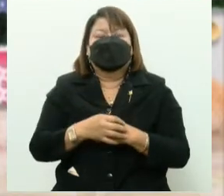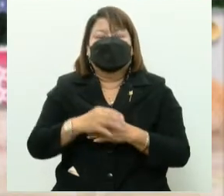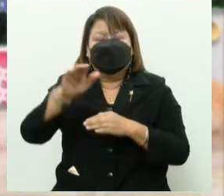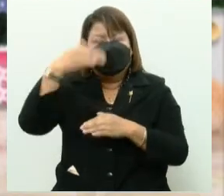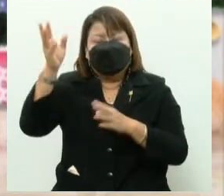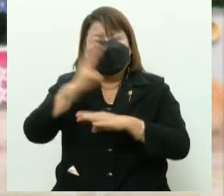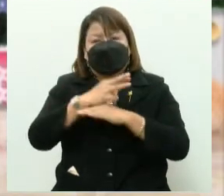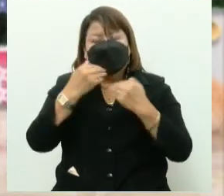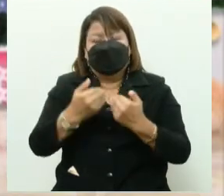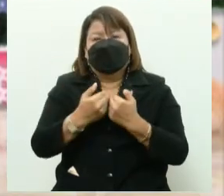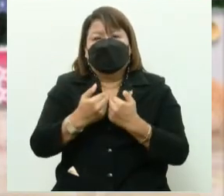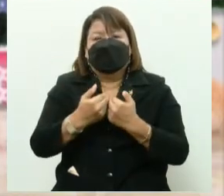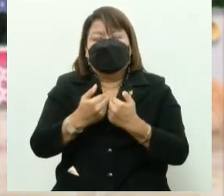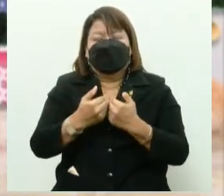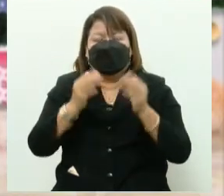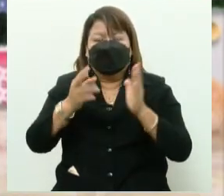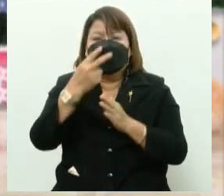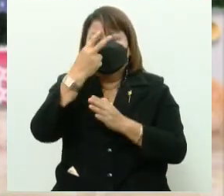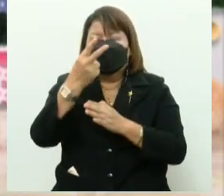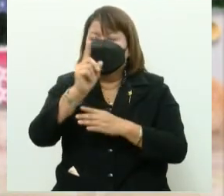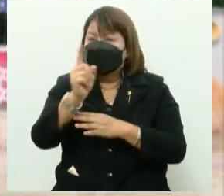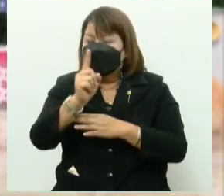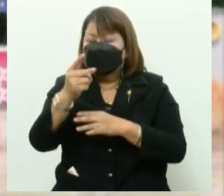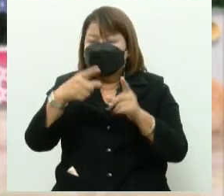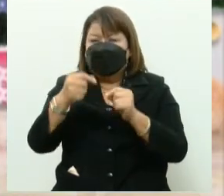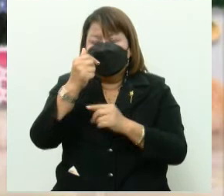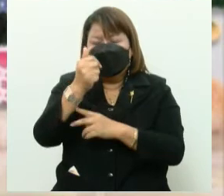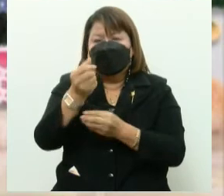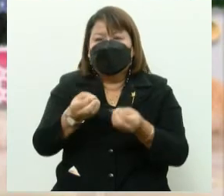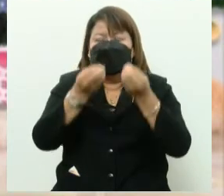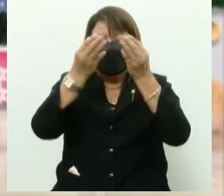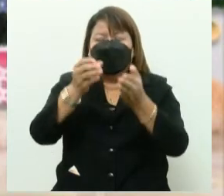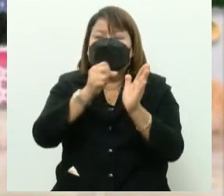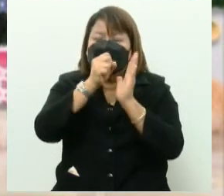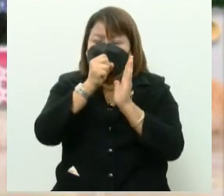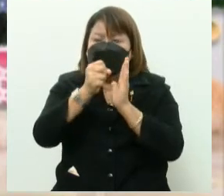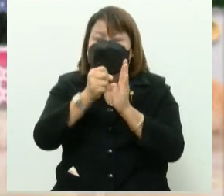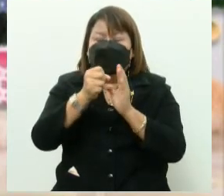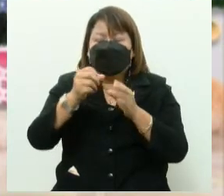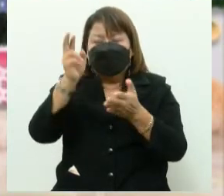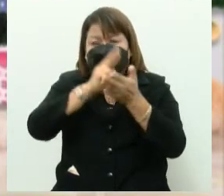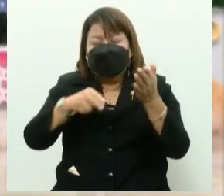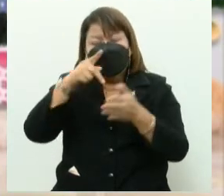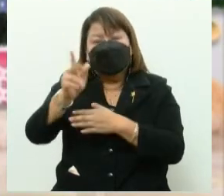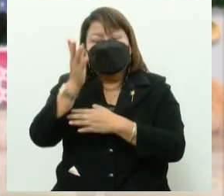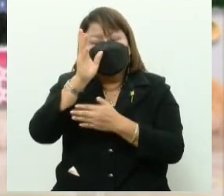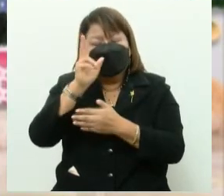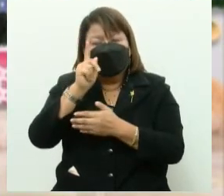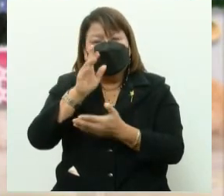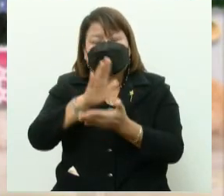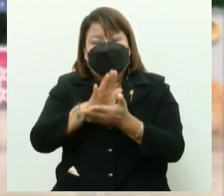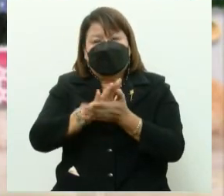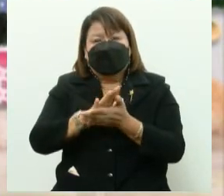ากกันไปในวันนี้ค่ะพี่มีนหากท่านผู้ชมท่านใดนะคะมีเรื่องราวดีๆค่ะจะส่งมาเพื่อประชาสัมพันธ์ผ่านทางรายการผู้ช่าของเรียนของเรานะคะความยาวประ